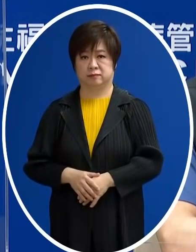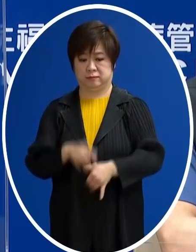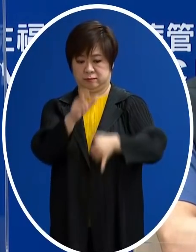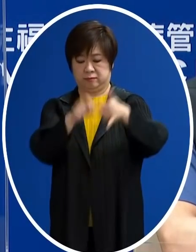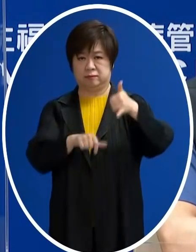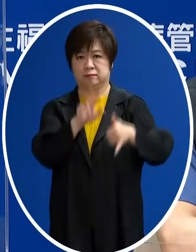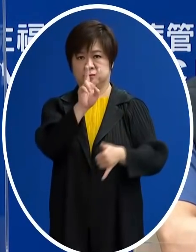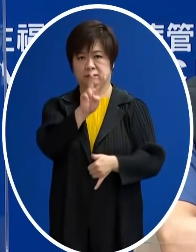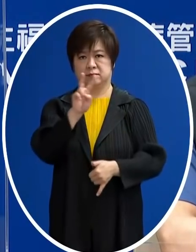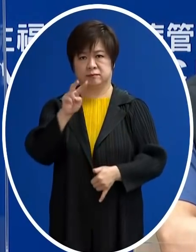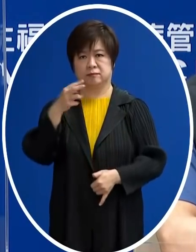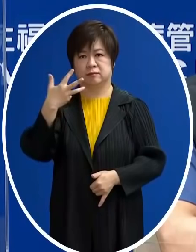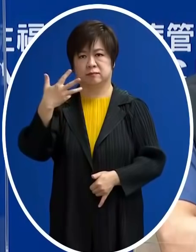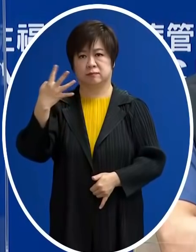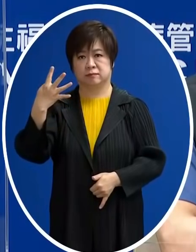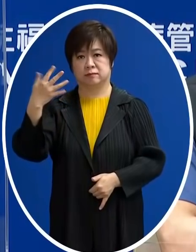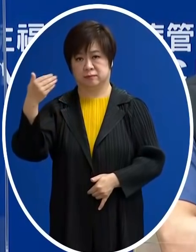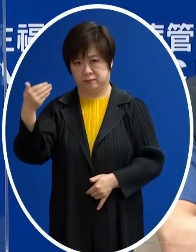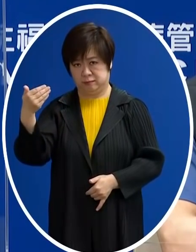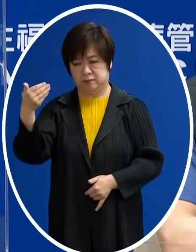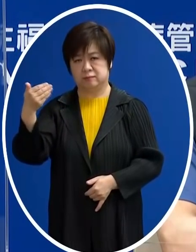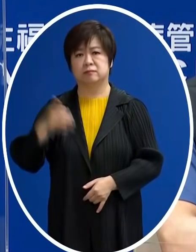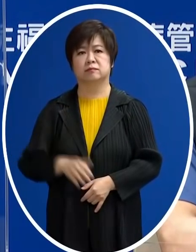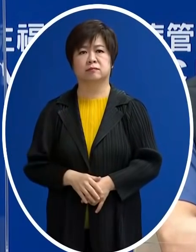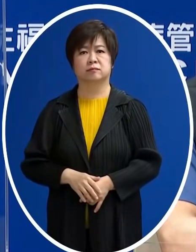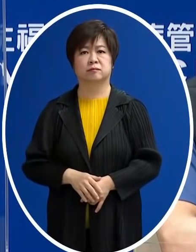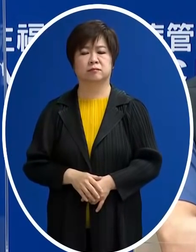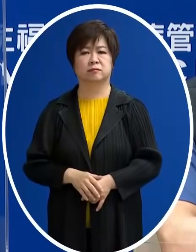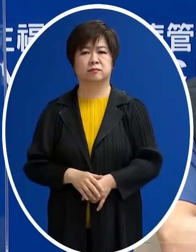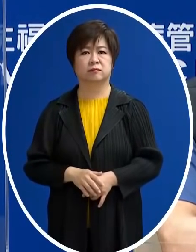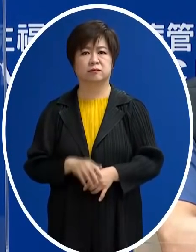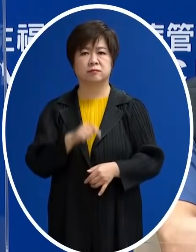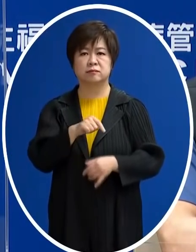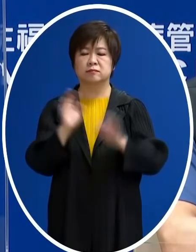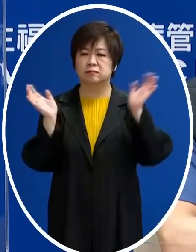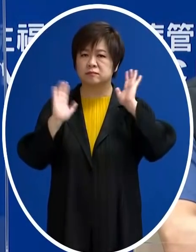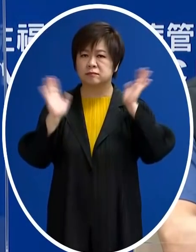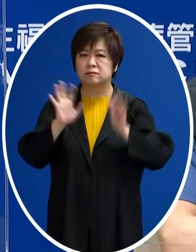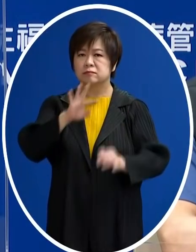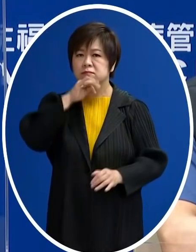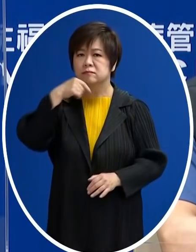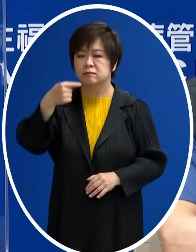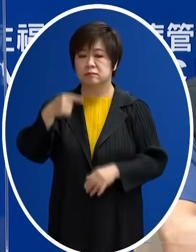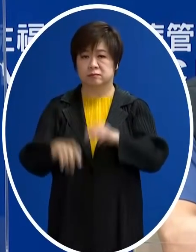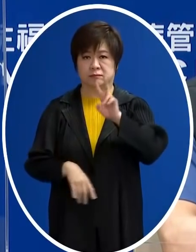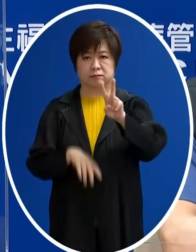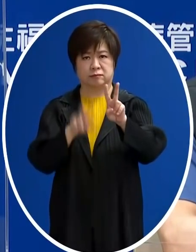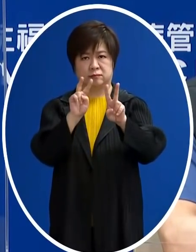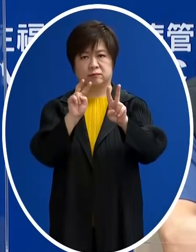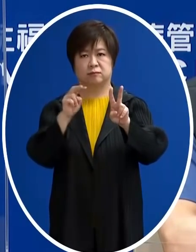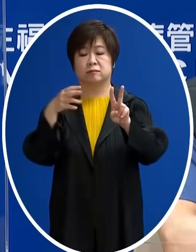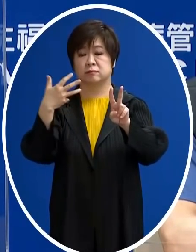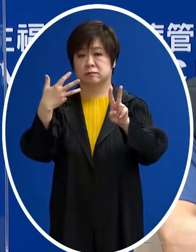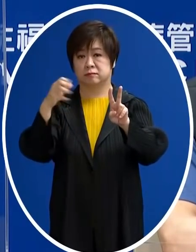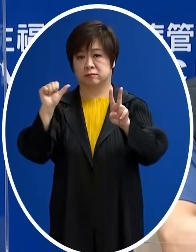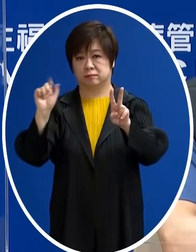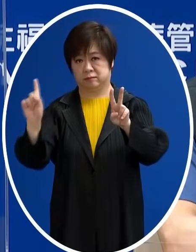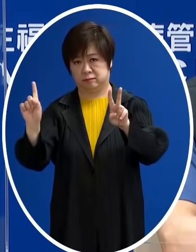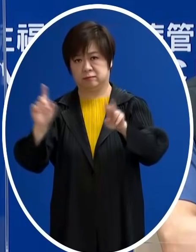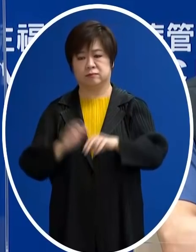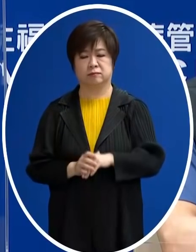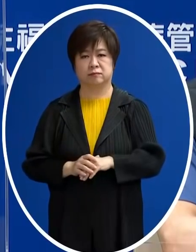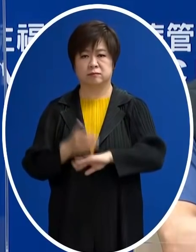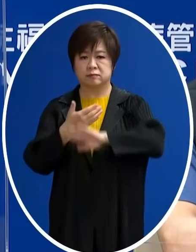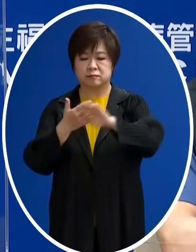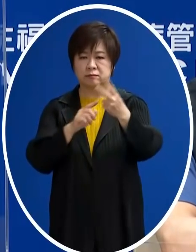是22849哈22849，那有一位小孩1岁的小孩22851，哈那